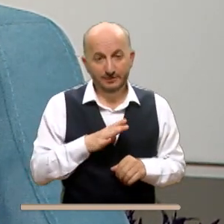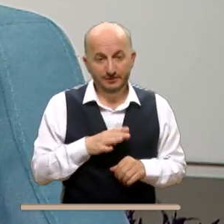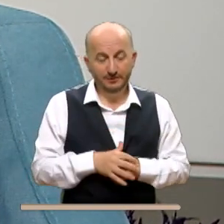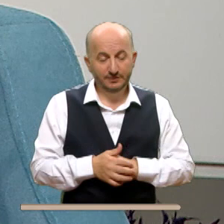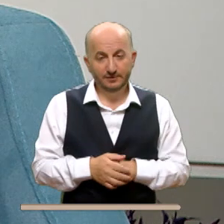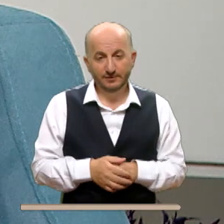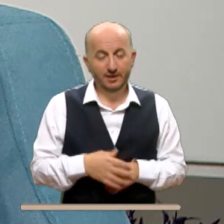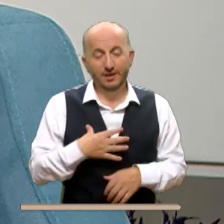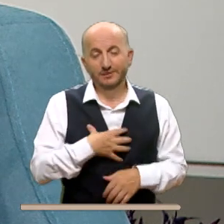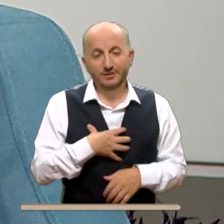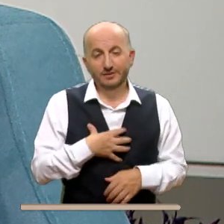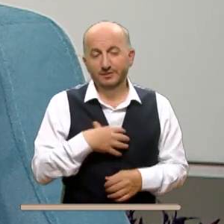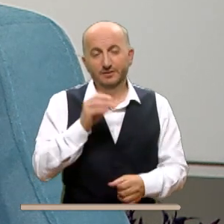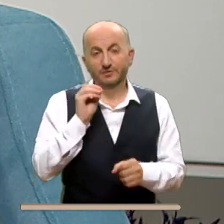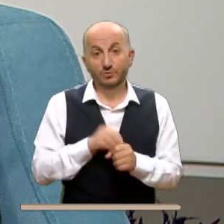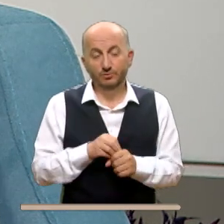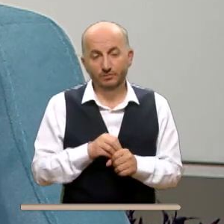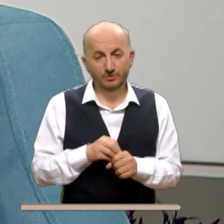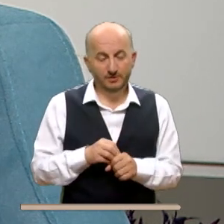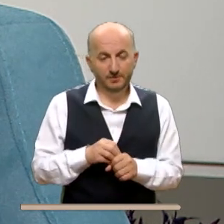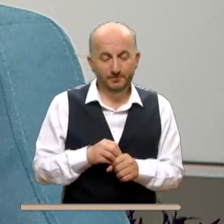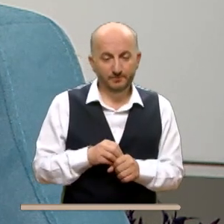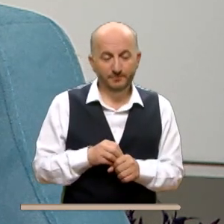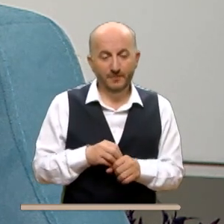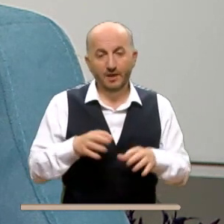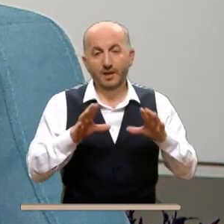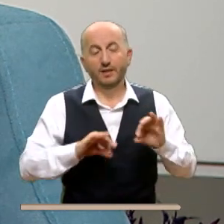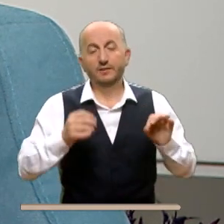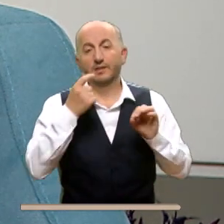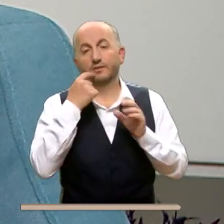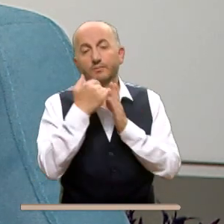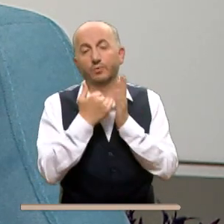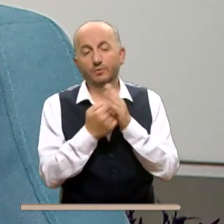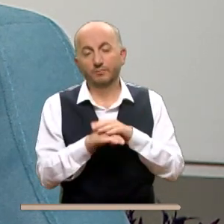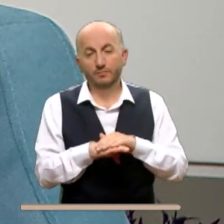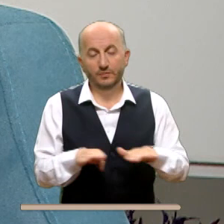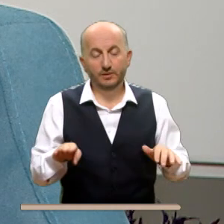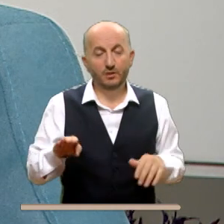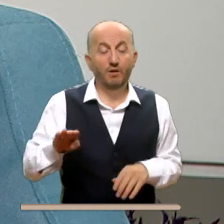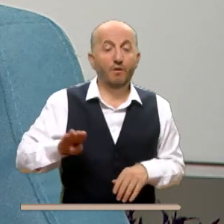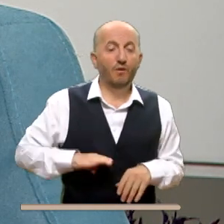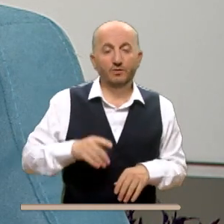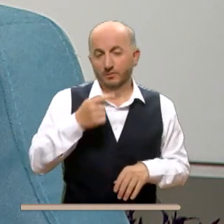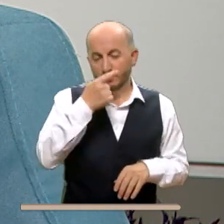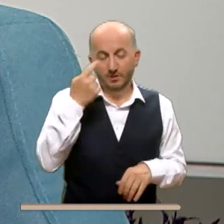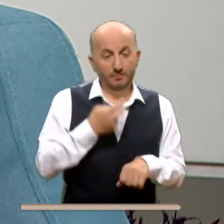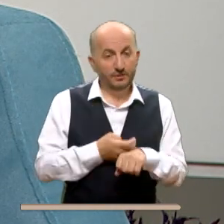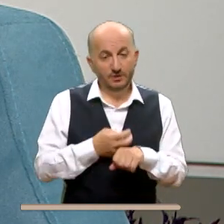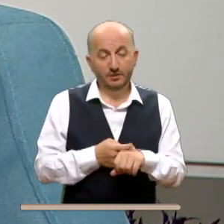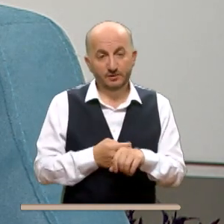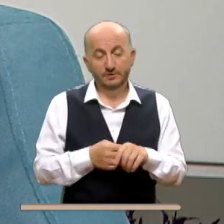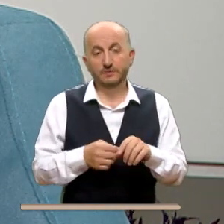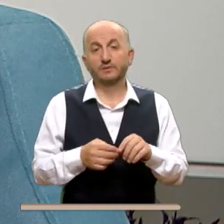Haziran sonunda diyelim ki hazırlık dil programı bitti. Öğrenci belli bir başarı seviyesiyle hazırlığı